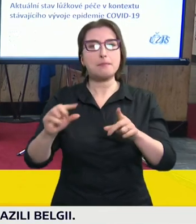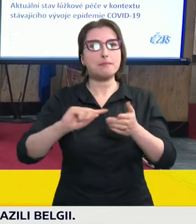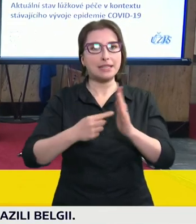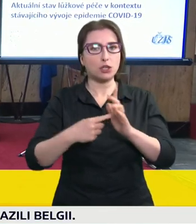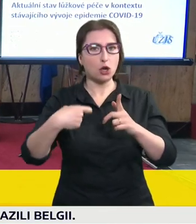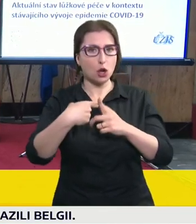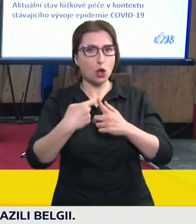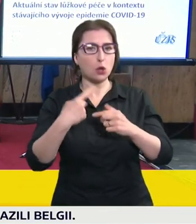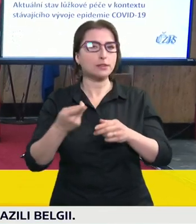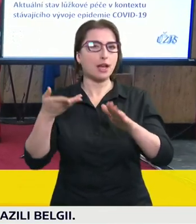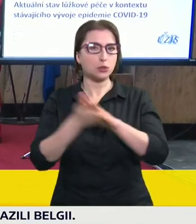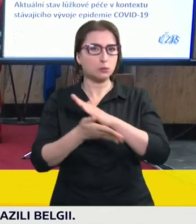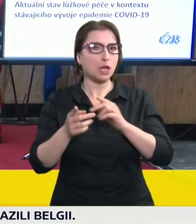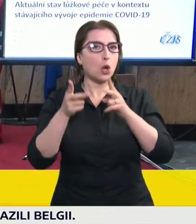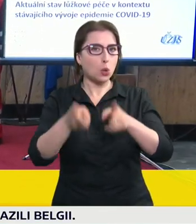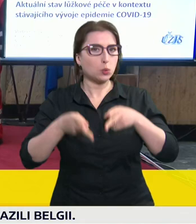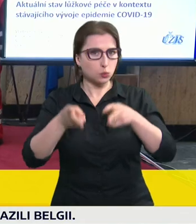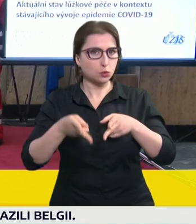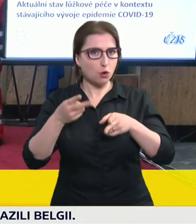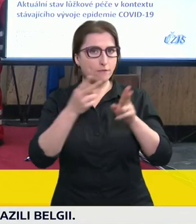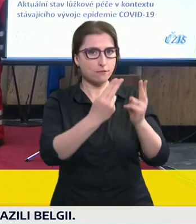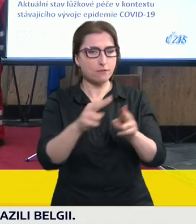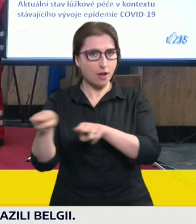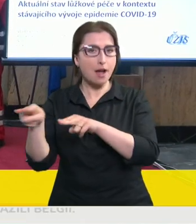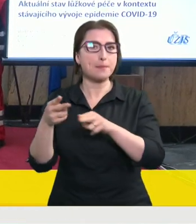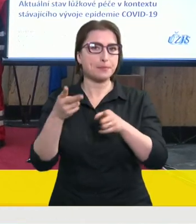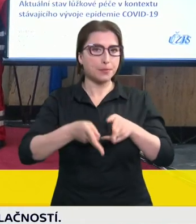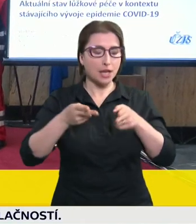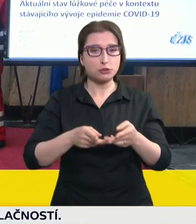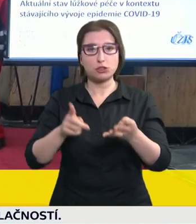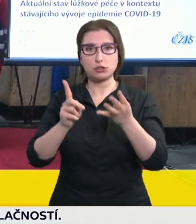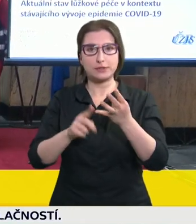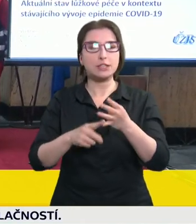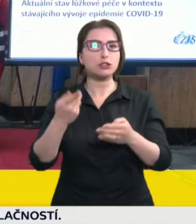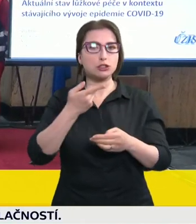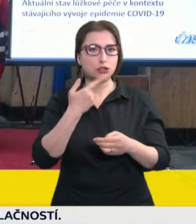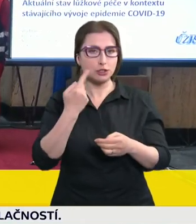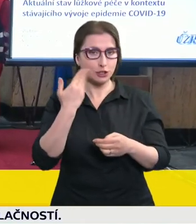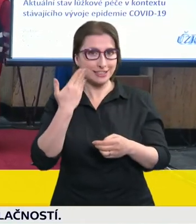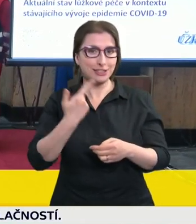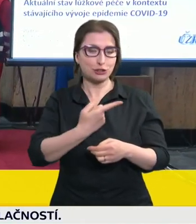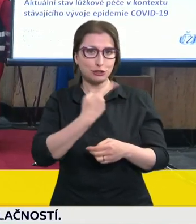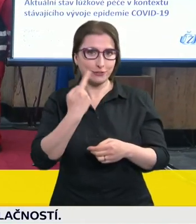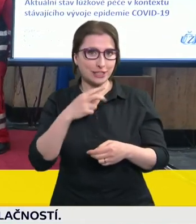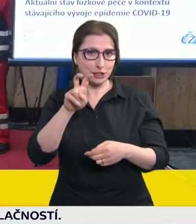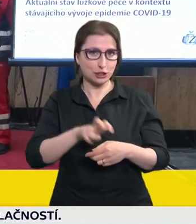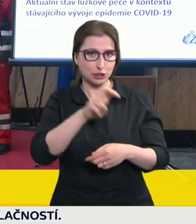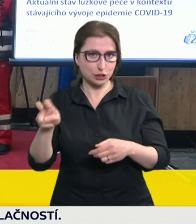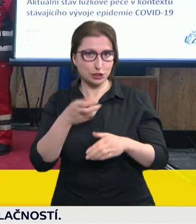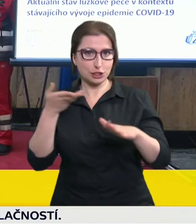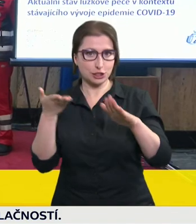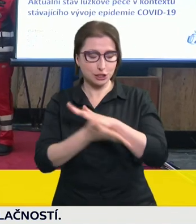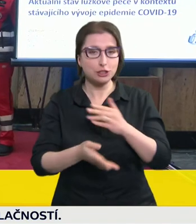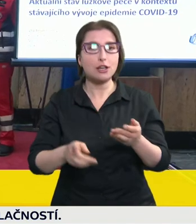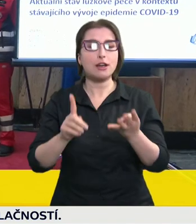péče, Richard Smejkal, vedoucí ústředního krizového týmu Českého červeného kříže, a Pavel Dostál, krajský